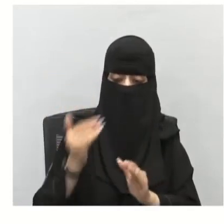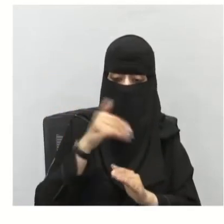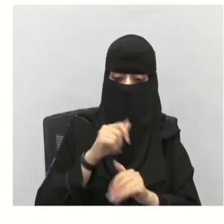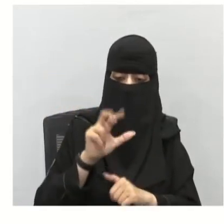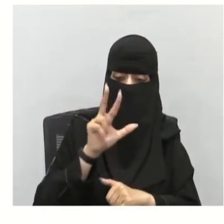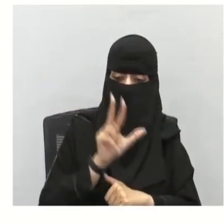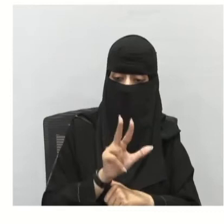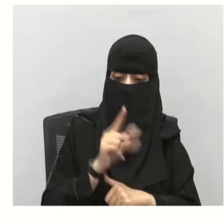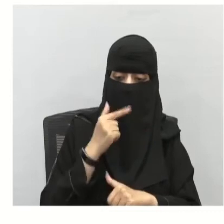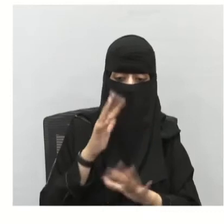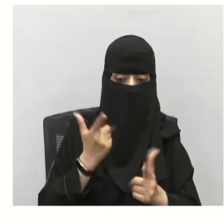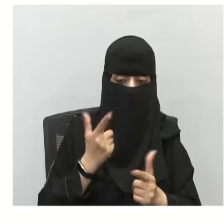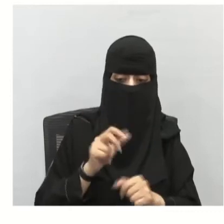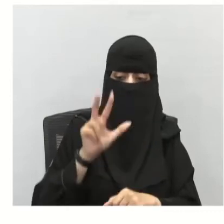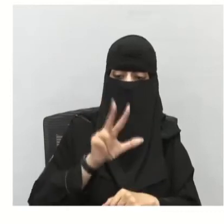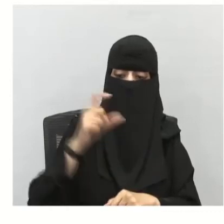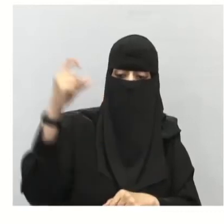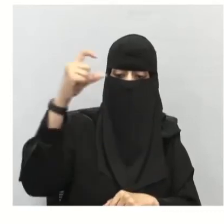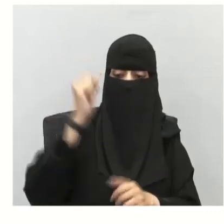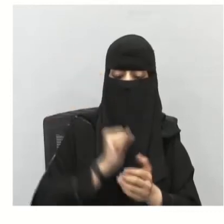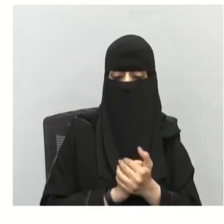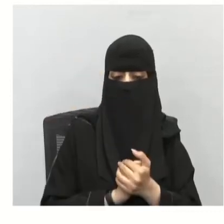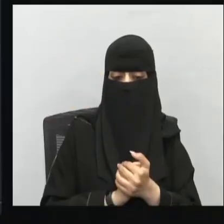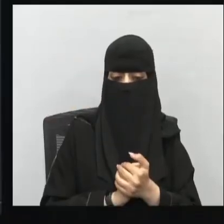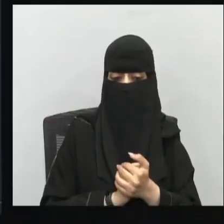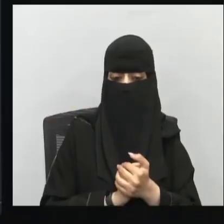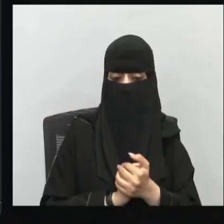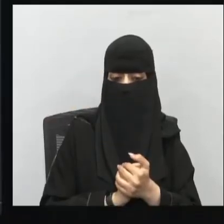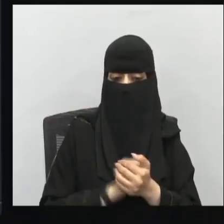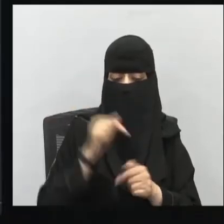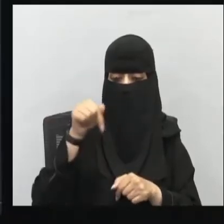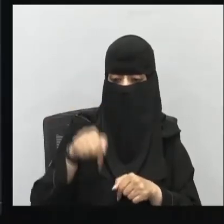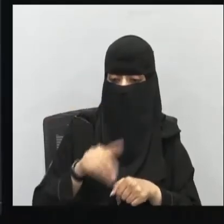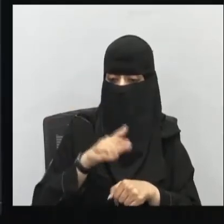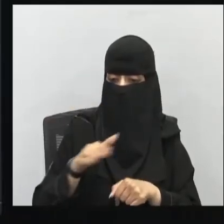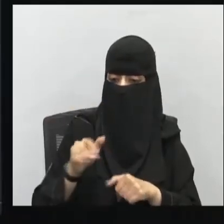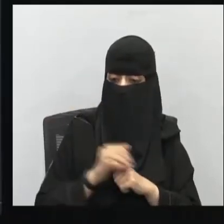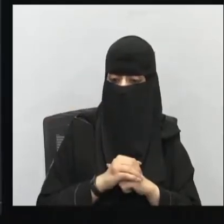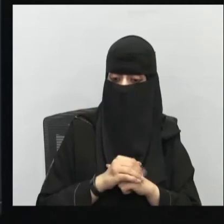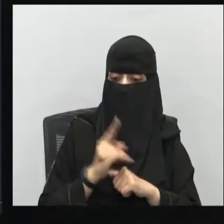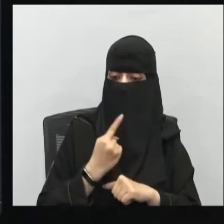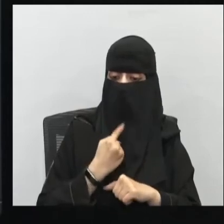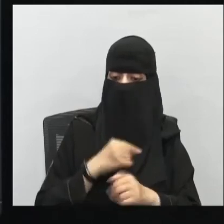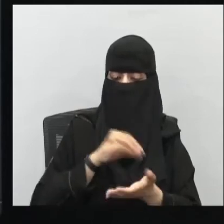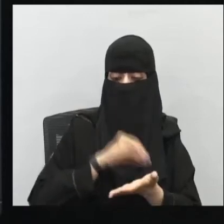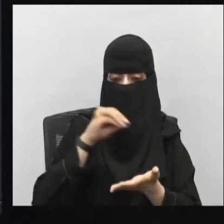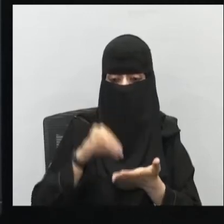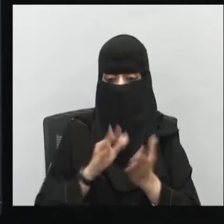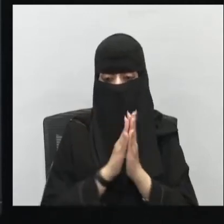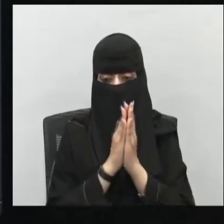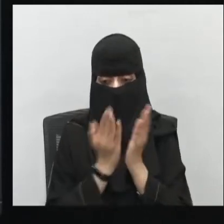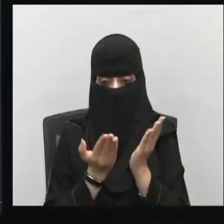القصة أيضا نوعها قمرية. الآن صغاري أريد منكم الانتقال إلى الكتاب